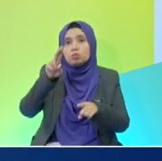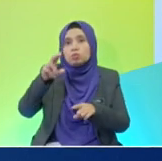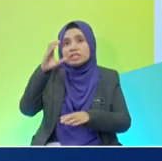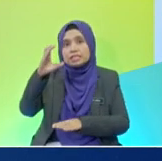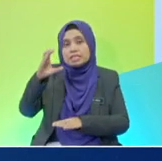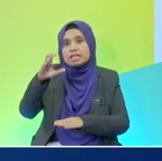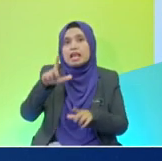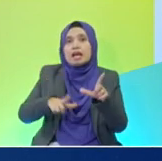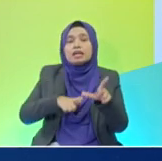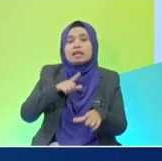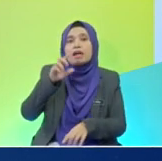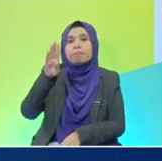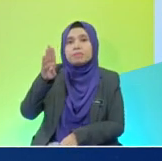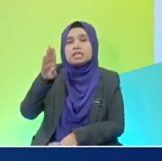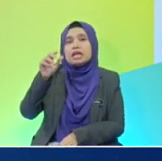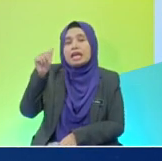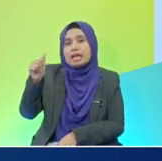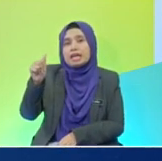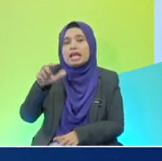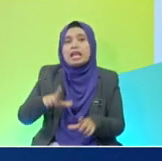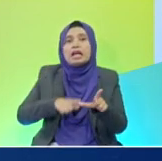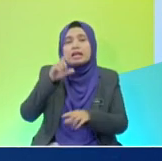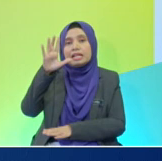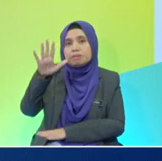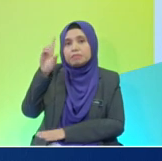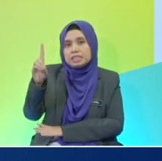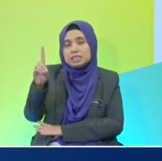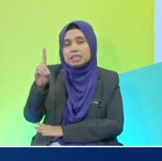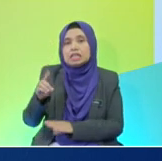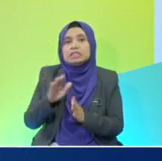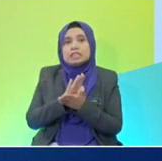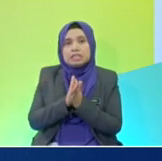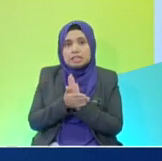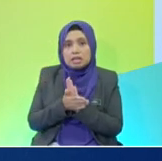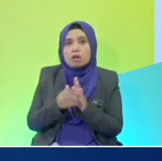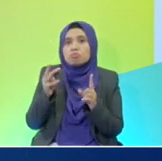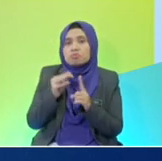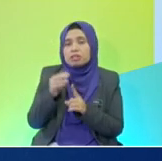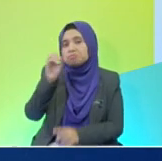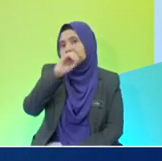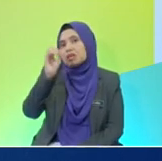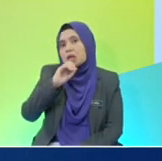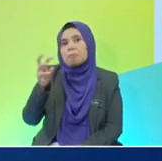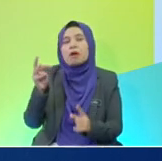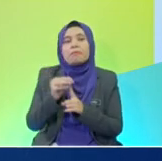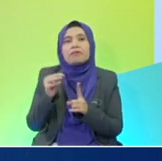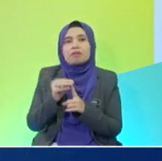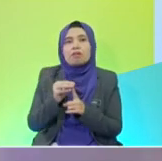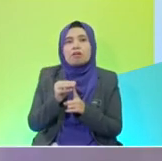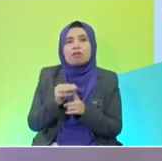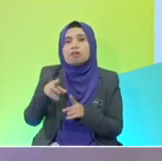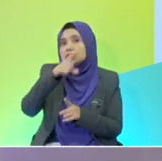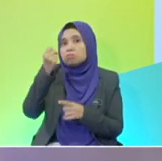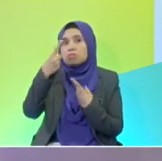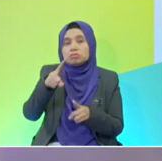jawab bilang kampak ih langkah 5D jadi otomatis tidak akan mendapat sembarang markas sebab dia